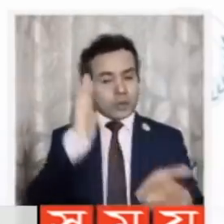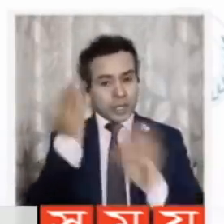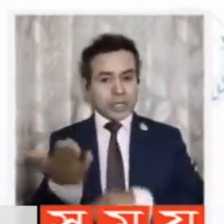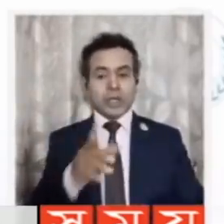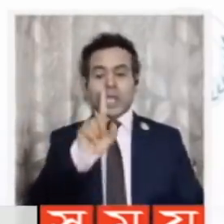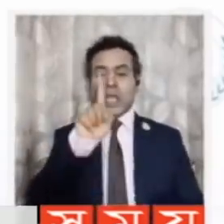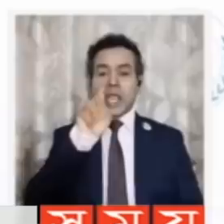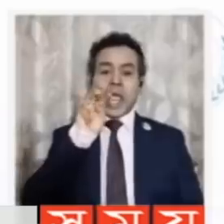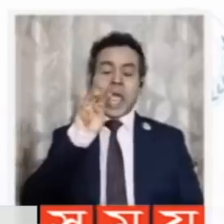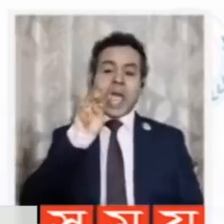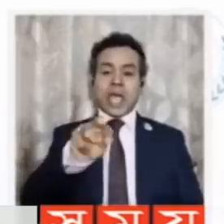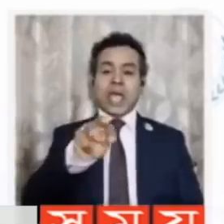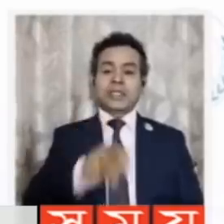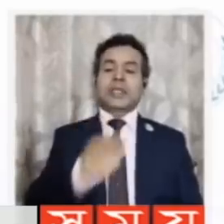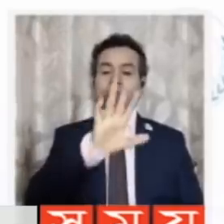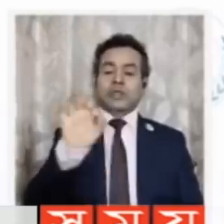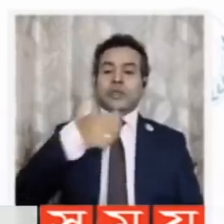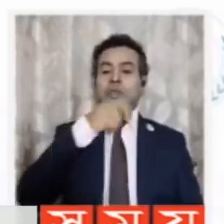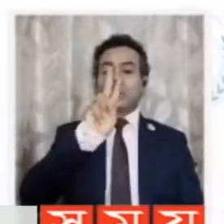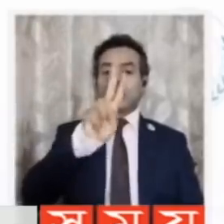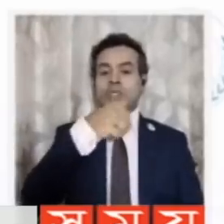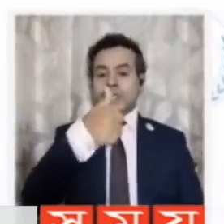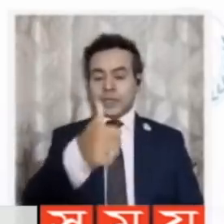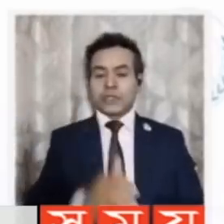1,926 জন। শনাক্ত বিবেচনায় মৃত্যুর হার